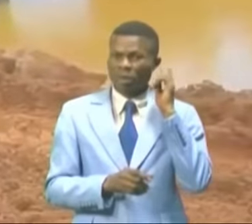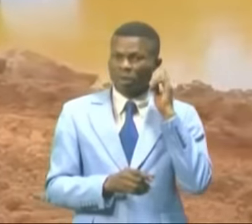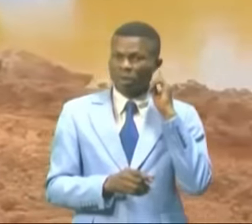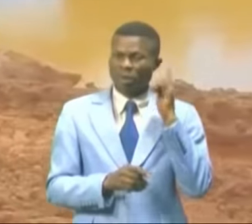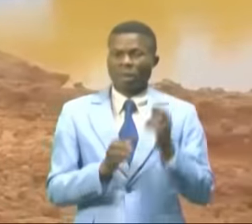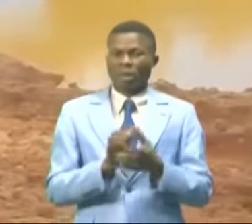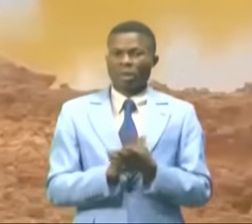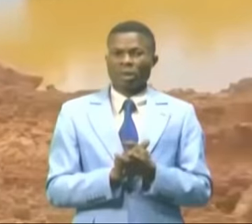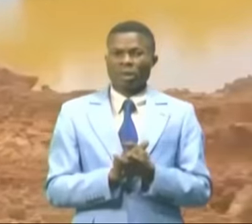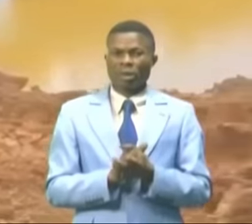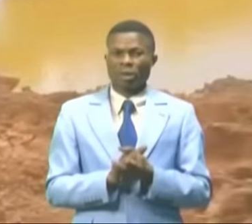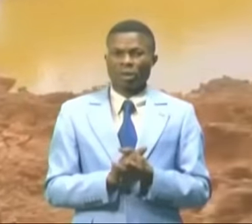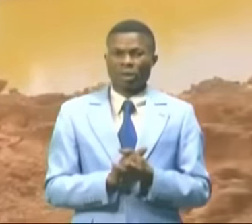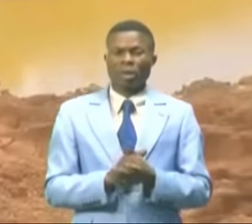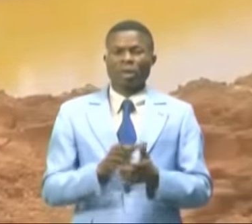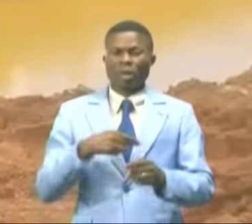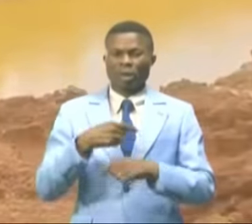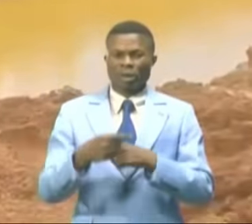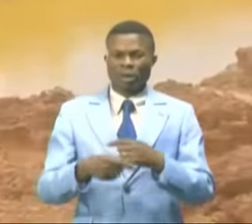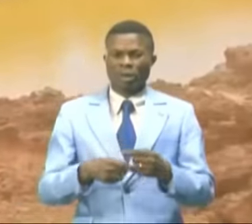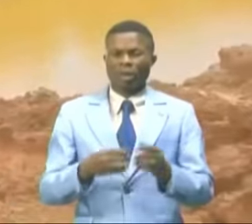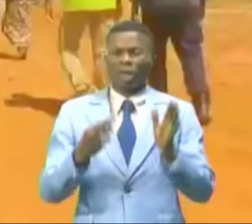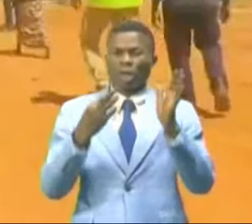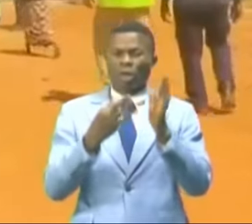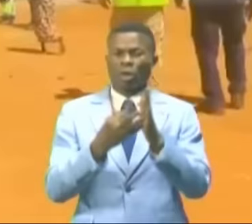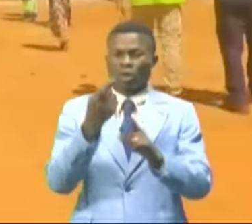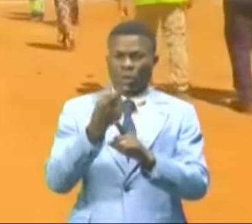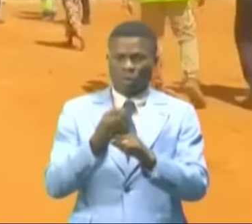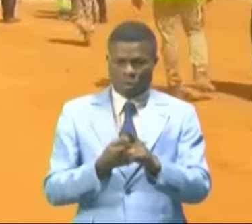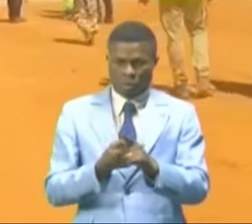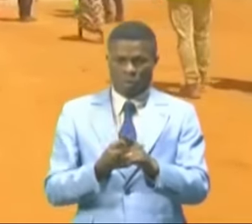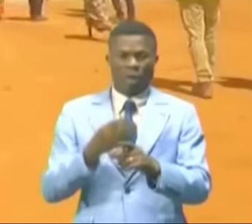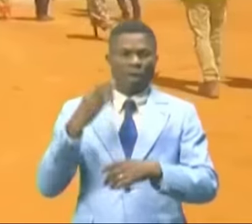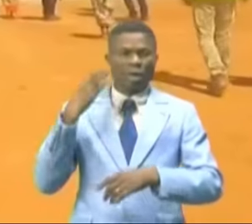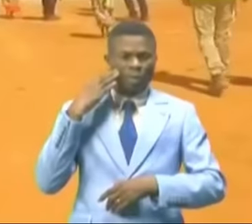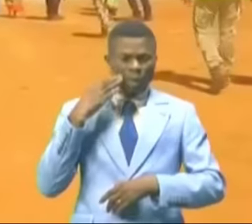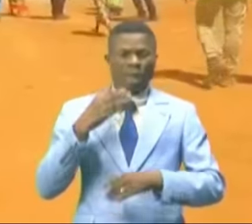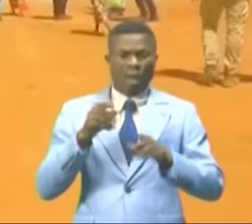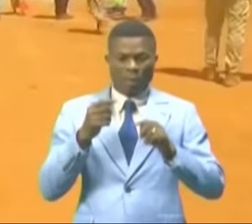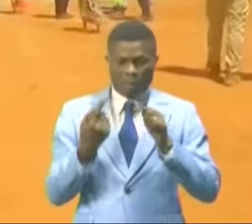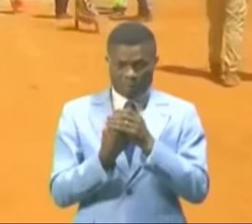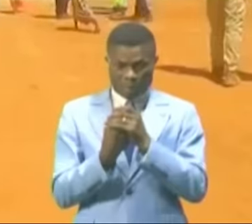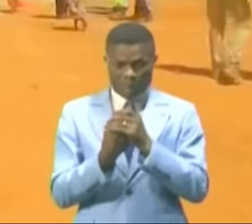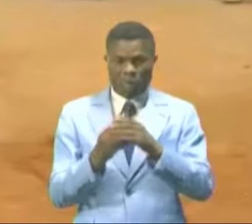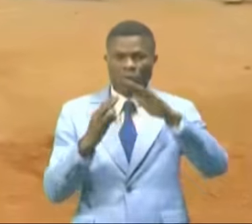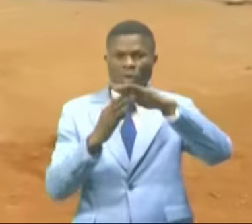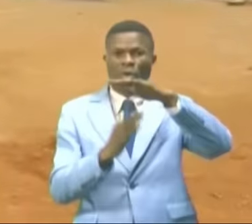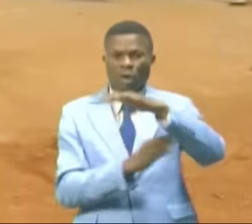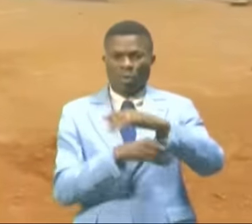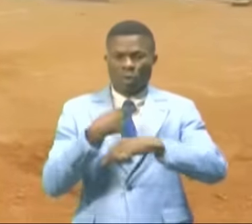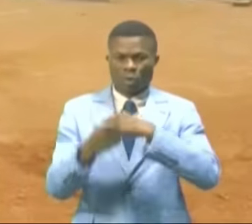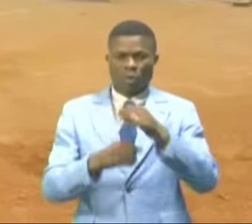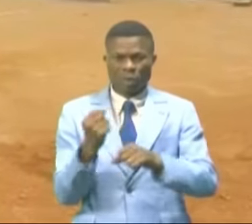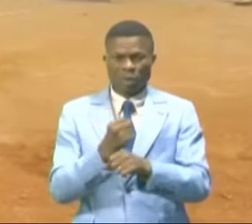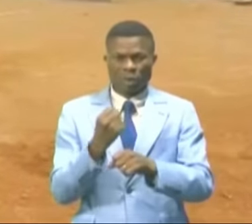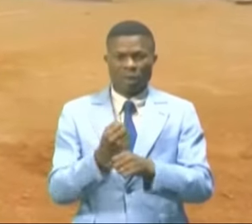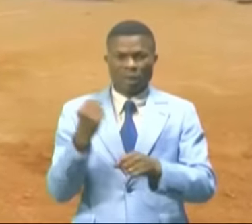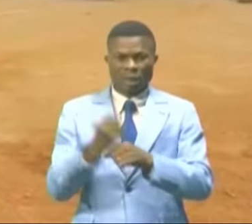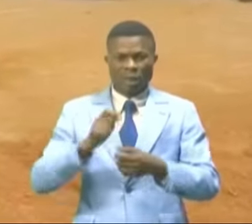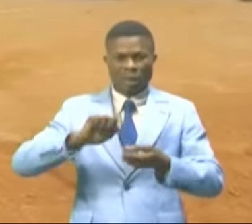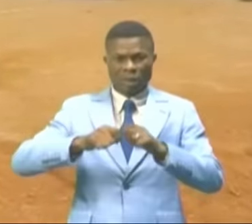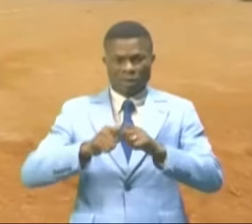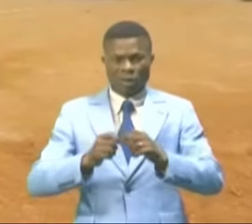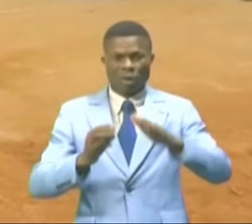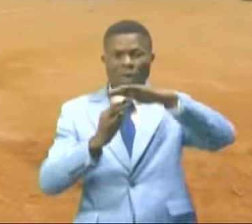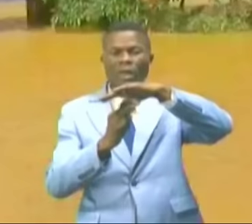20 mètres et large de 8 mètres, ce pont est désormais opérationnel. La fin de travaux de réhabilitation de ces